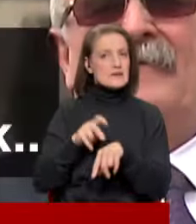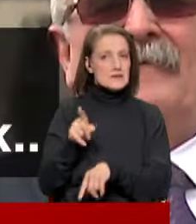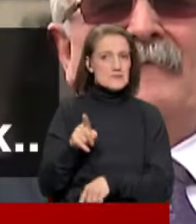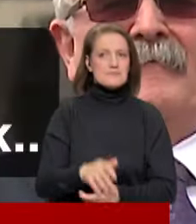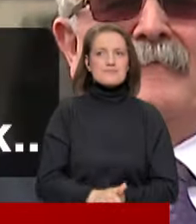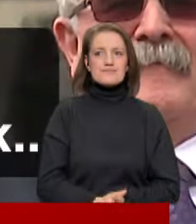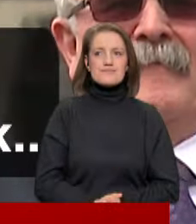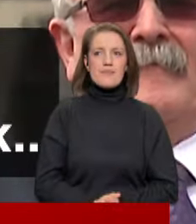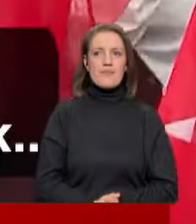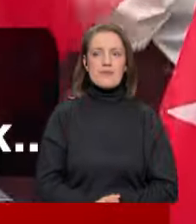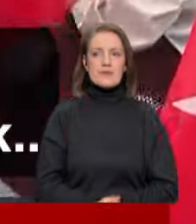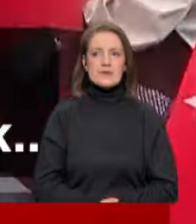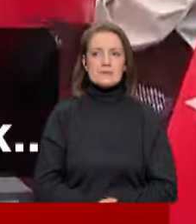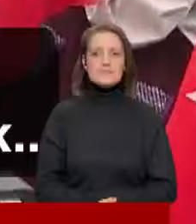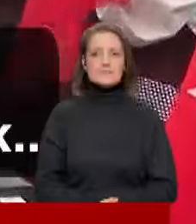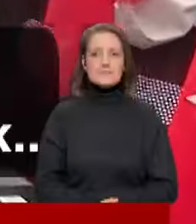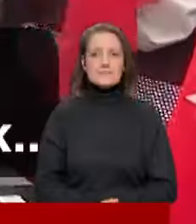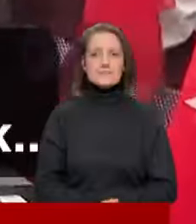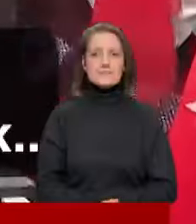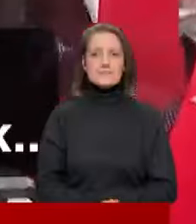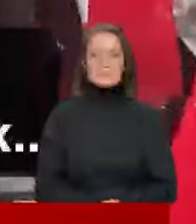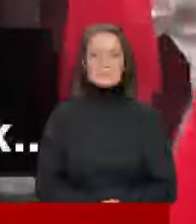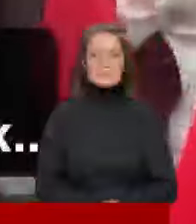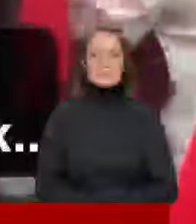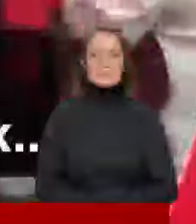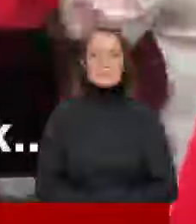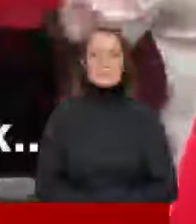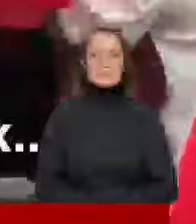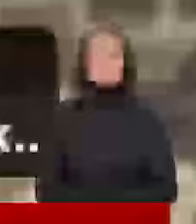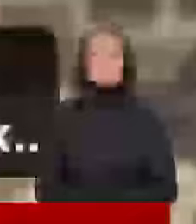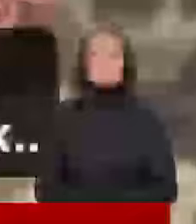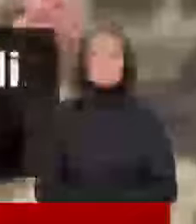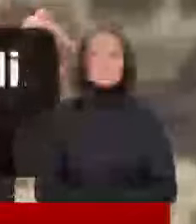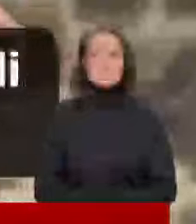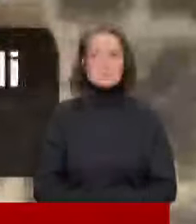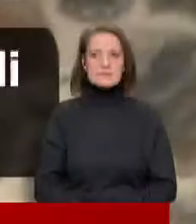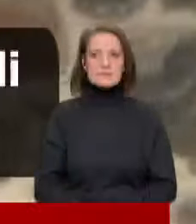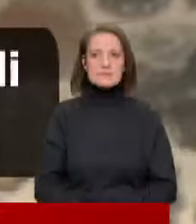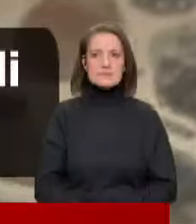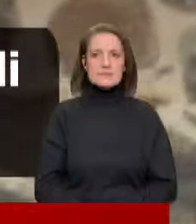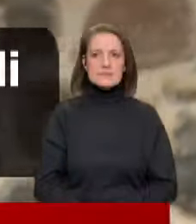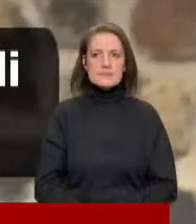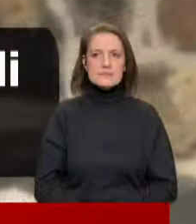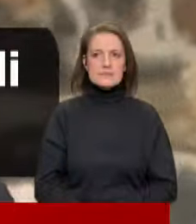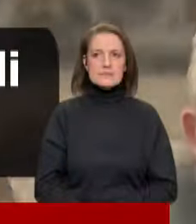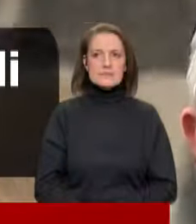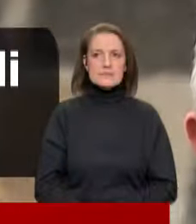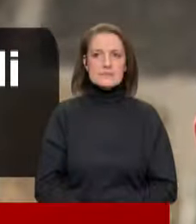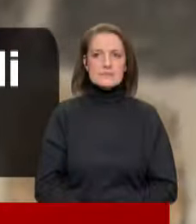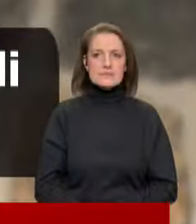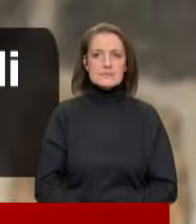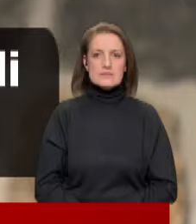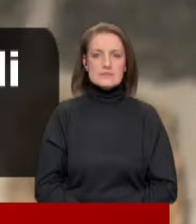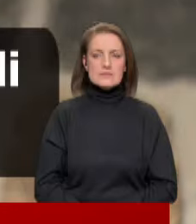Şu anda belediye Başkanısın Şimdi niye vermiyorsun al meclisten kararını geriye yönelik 6 A olarak sen öde